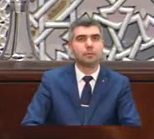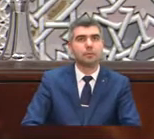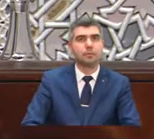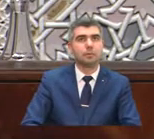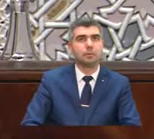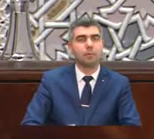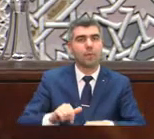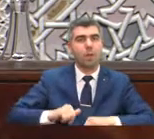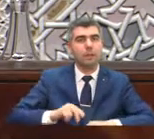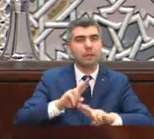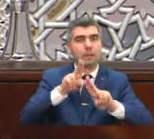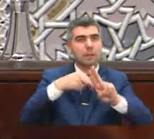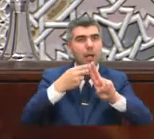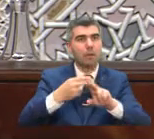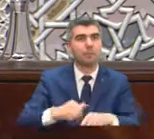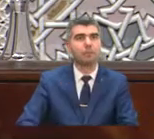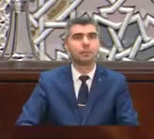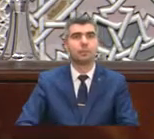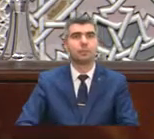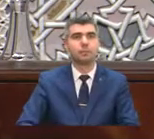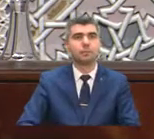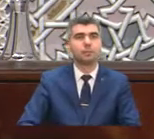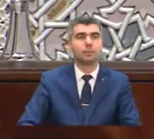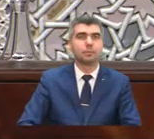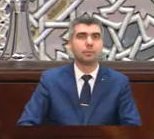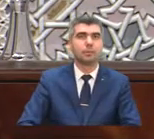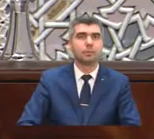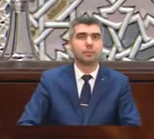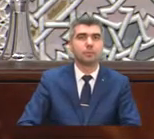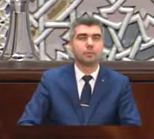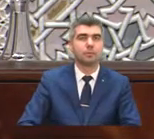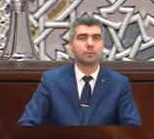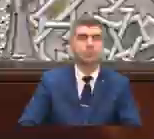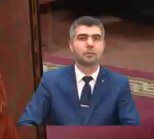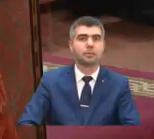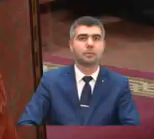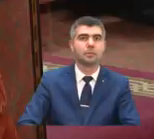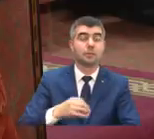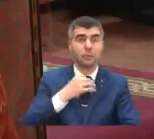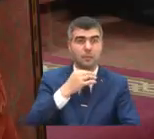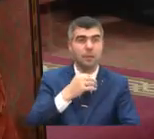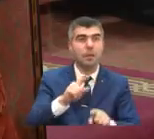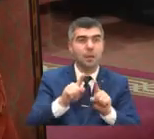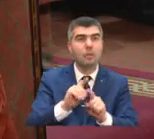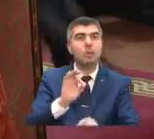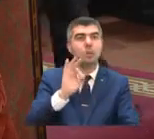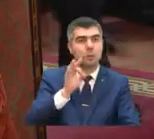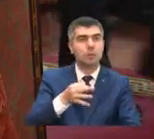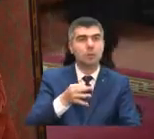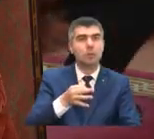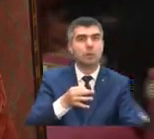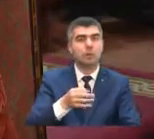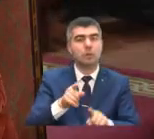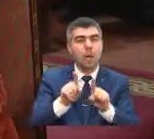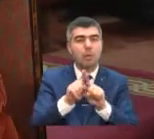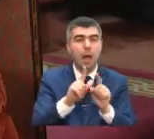كلمة لكم سيد الوزير في حدود سيد النائب المحترم بانه حق، لكن الحقوق يمشي مع